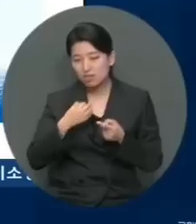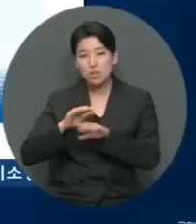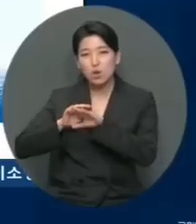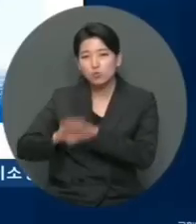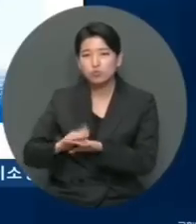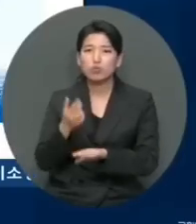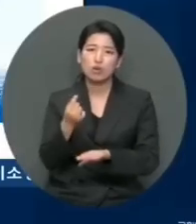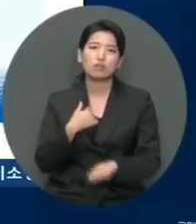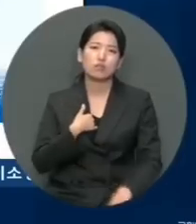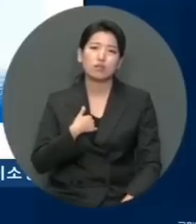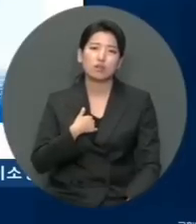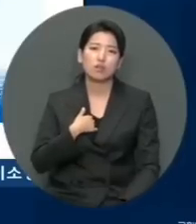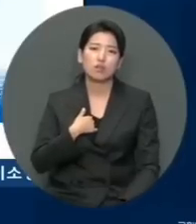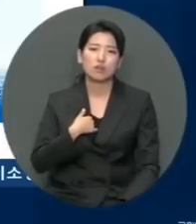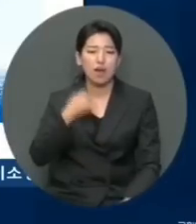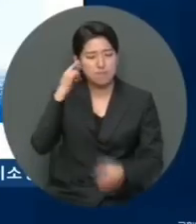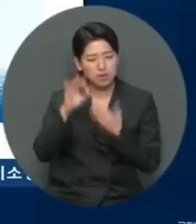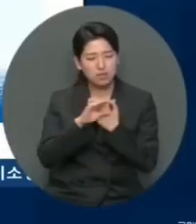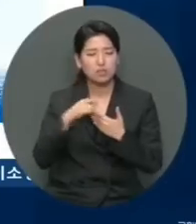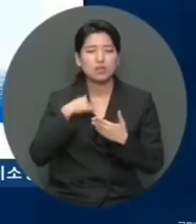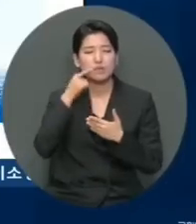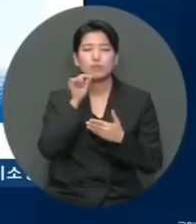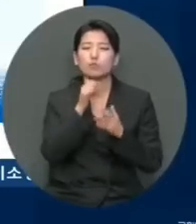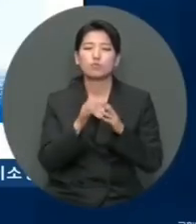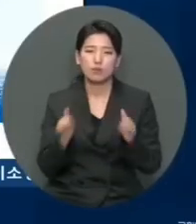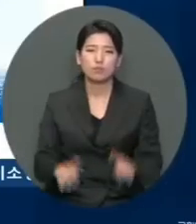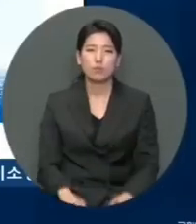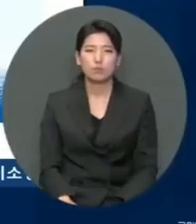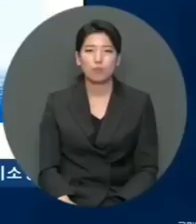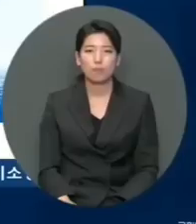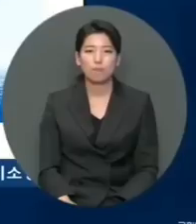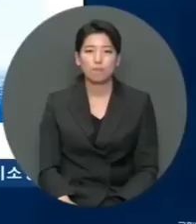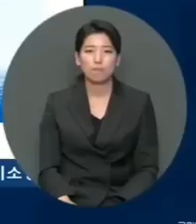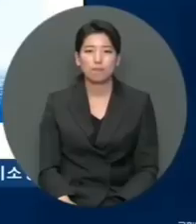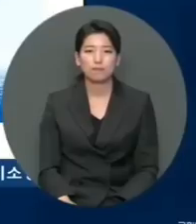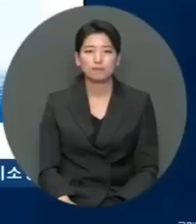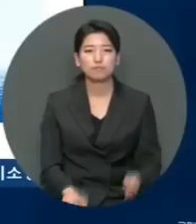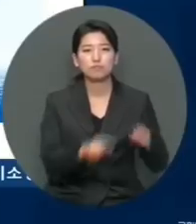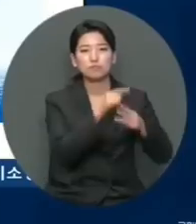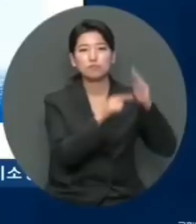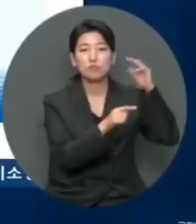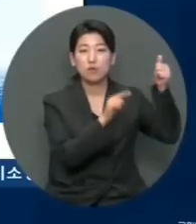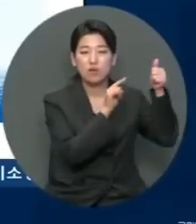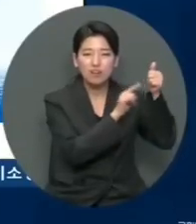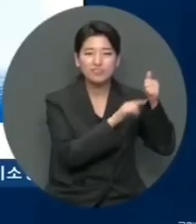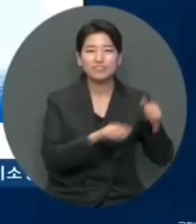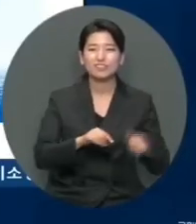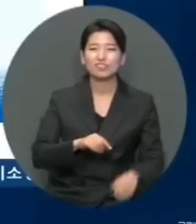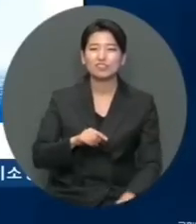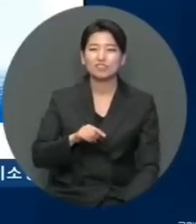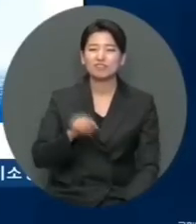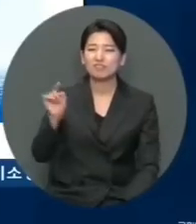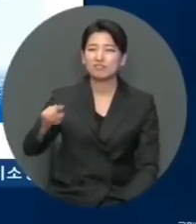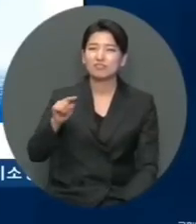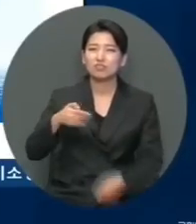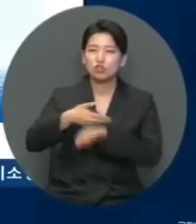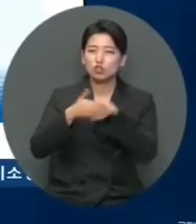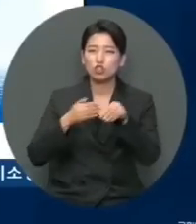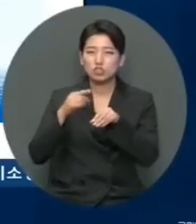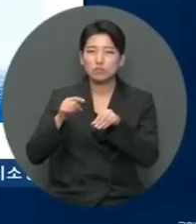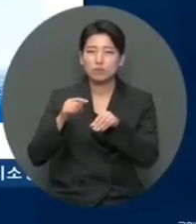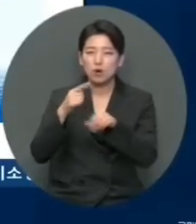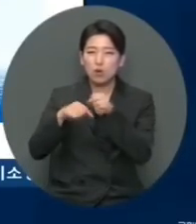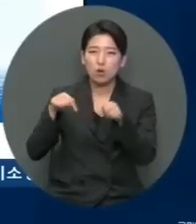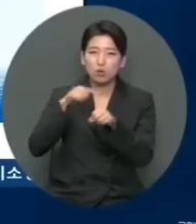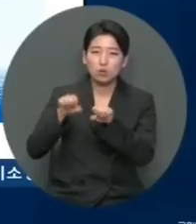후쿠시마 오염수 걱정하는 사람들 괴담입니다. 이런 것들이 나중에 일본 정부한테는 너무나 강력한 증거가 되겠는 거예요.